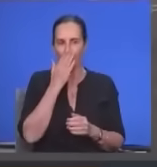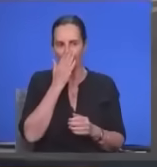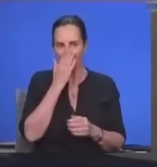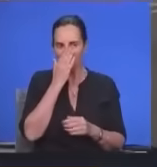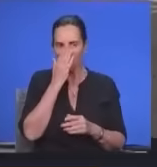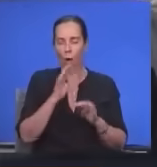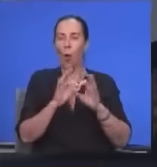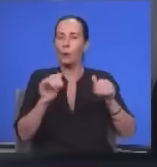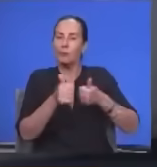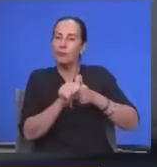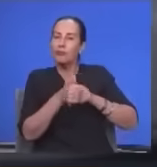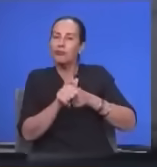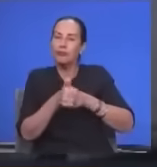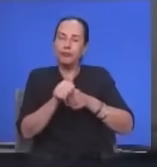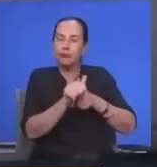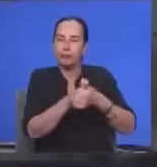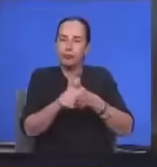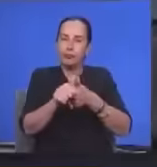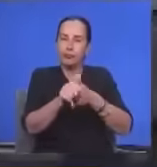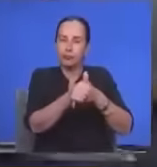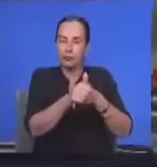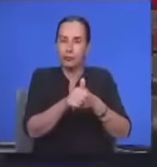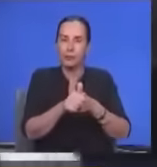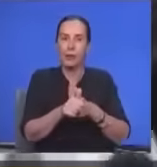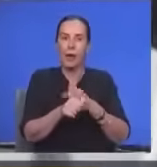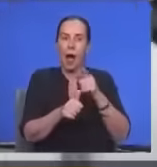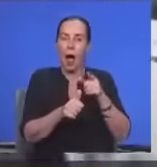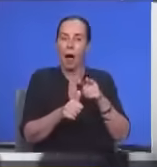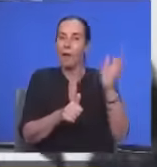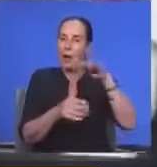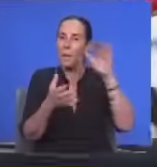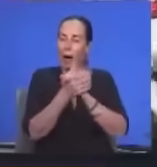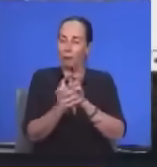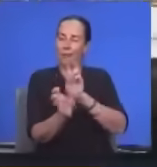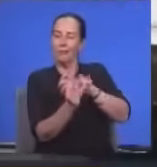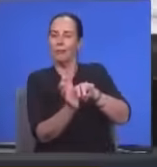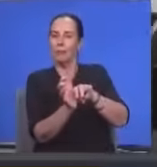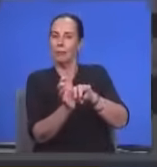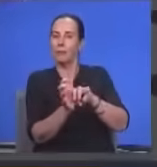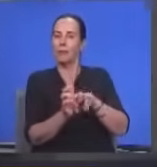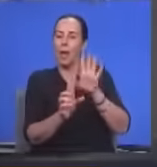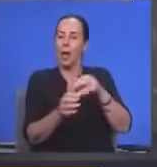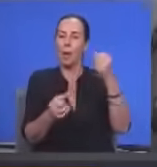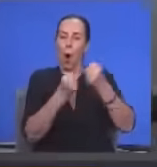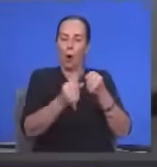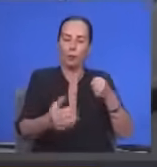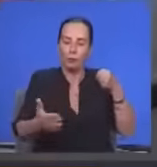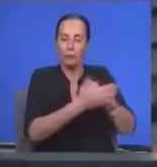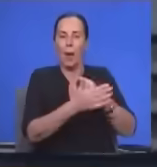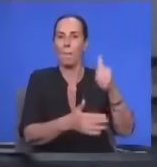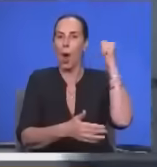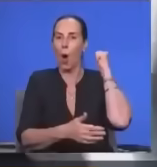פתח במרדף אחרי רכב המשפחה. אליו הצטרף חברו במכונית אחרת שהתנגש קלות מאחור ברכב של